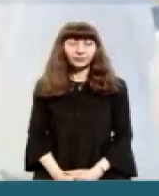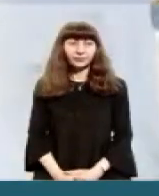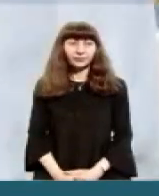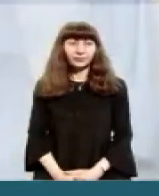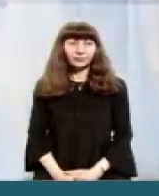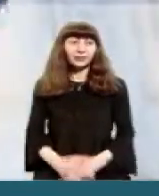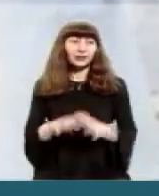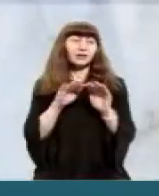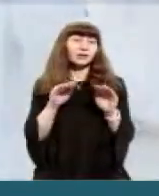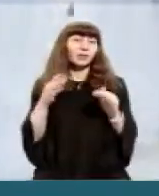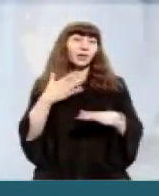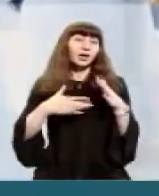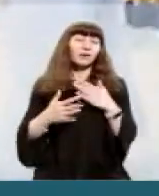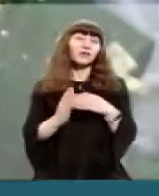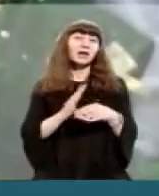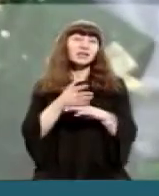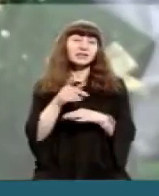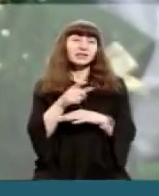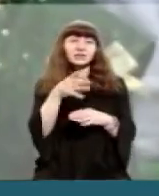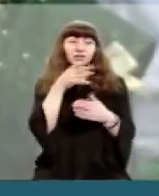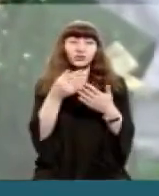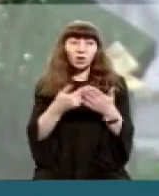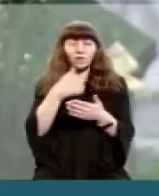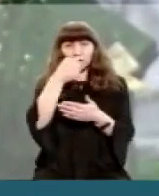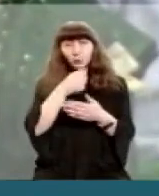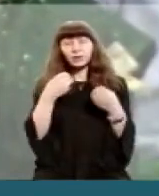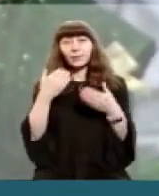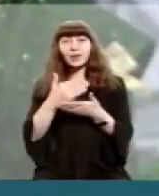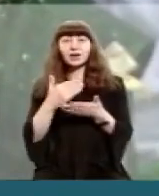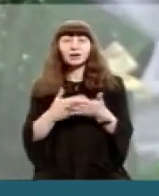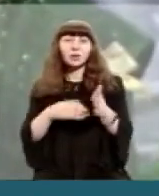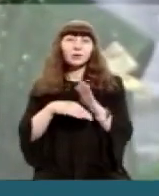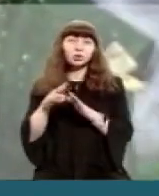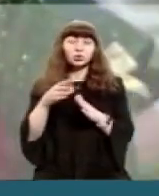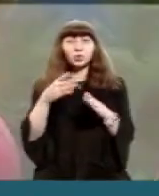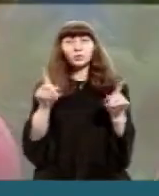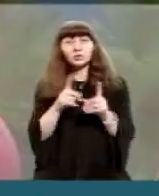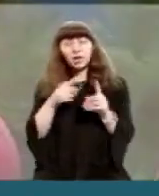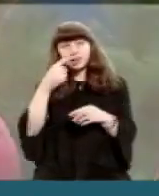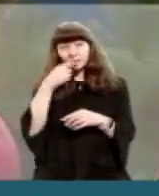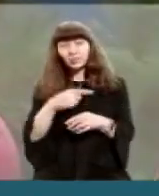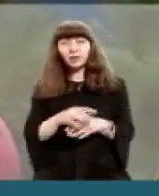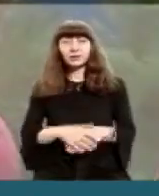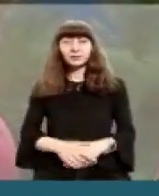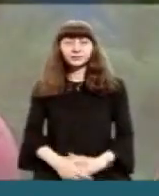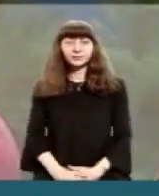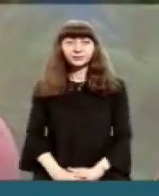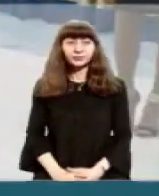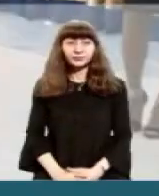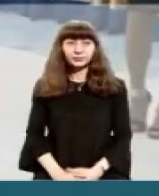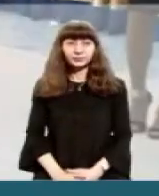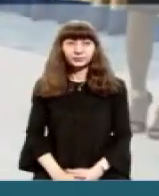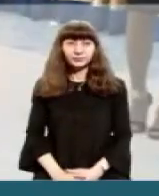исполнены. Дети порадовали гостей собственной новогодней программой, представив лучшие музыкальные номера. Многие дети и взрослые проникнулись духом новогоднего